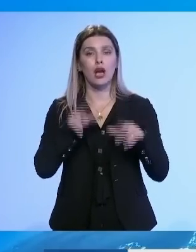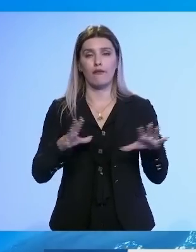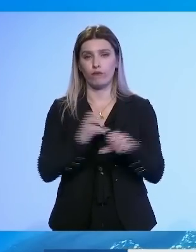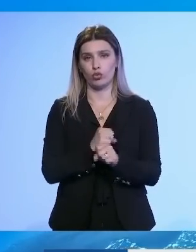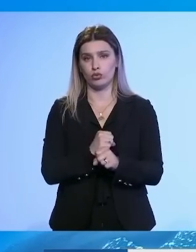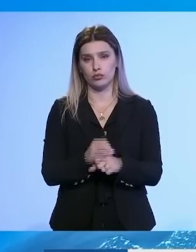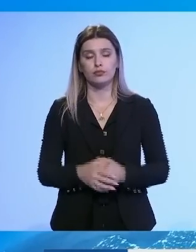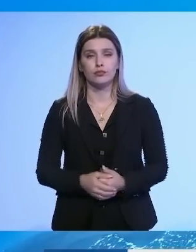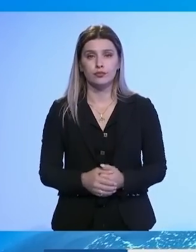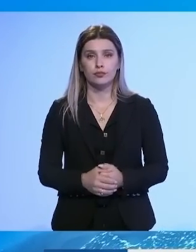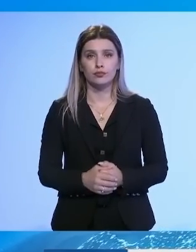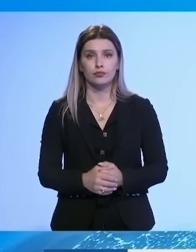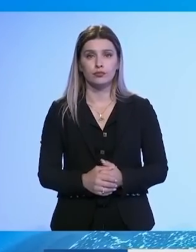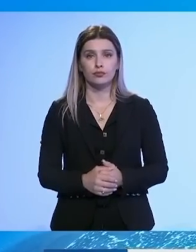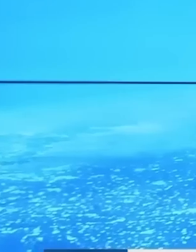përfunduar.